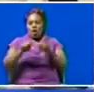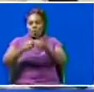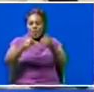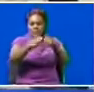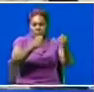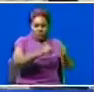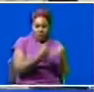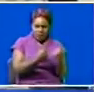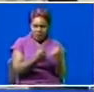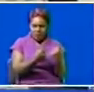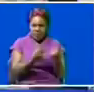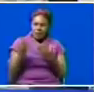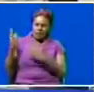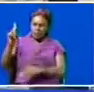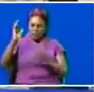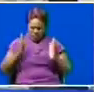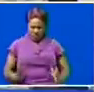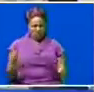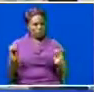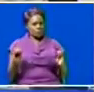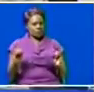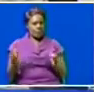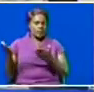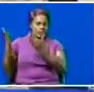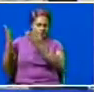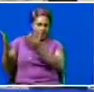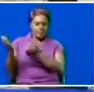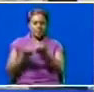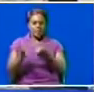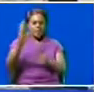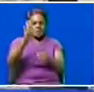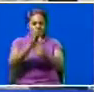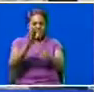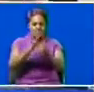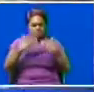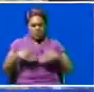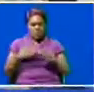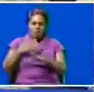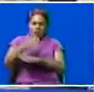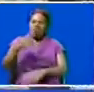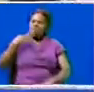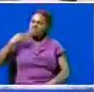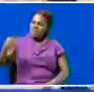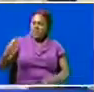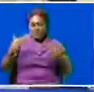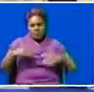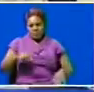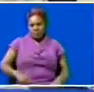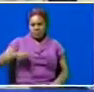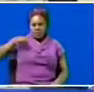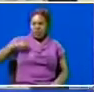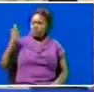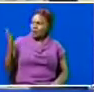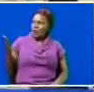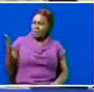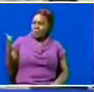Yeah, na hii place inalisha mtu moja ama wawili. Hii place ni place inalisha watu wengi sana, like over 300 people wana survive hii place.